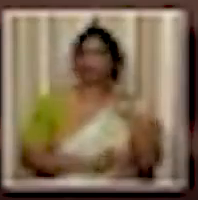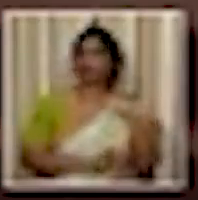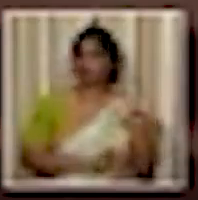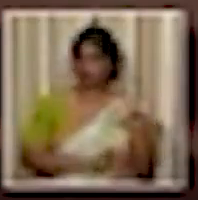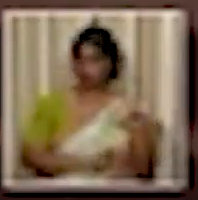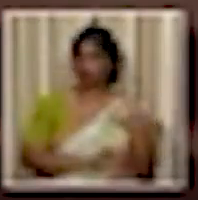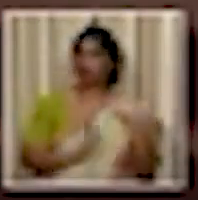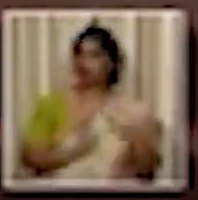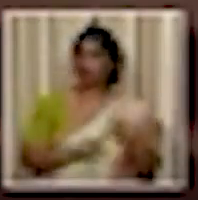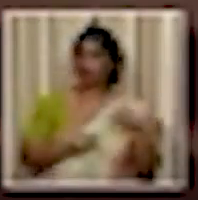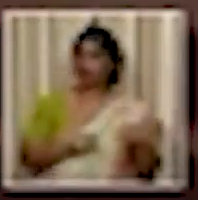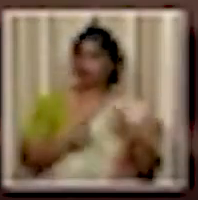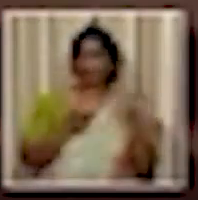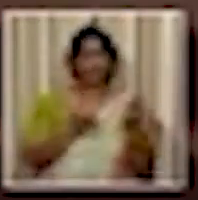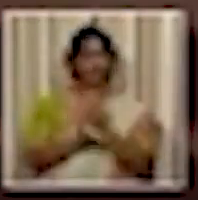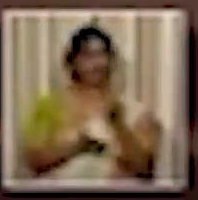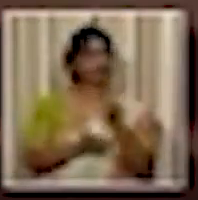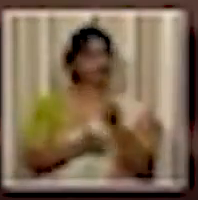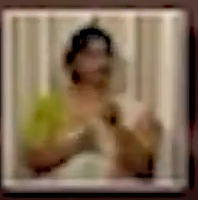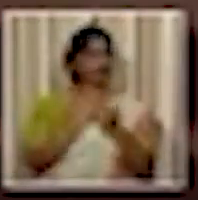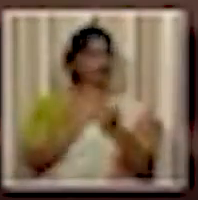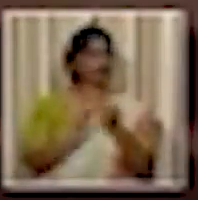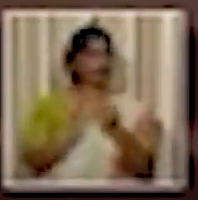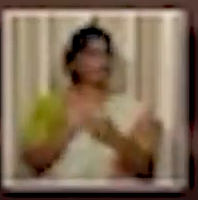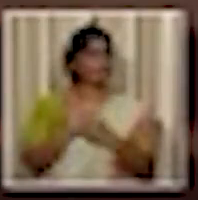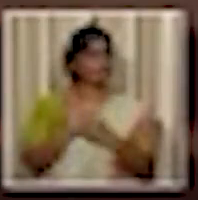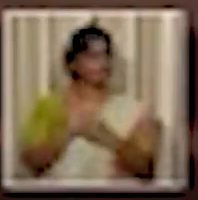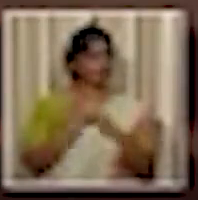57,428යි. නමුත් මේ සඳහා වෙන් කළ තිබුණේ මුදල් මිලියන